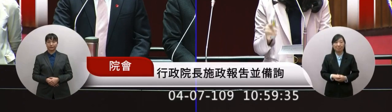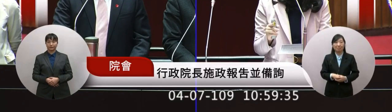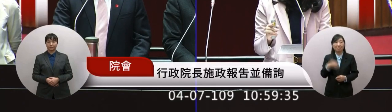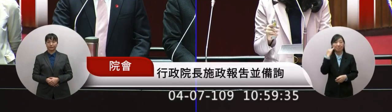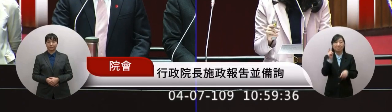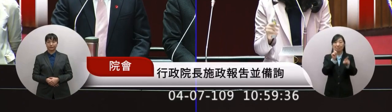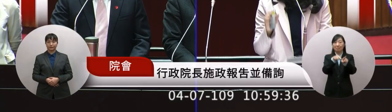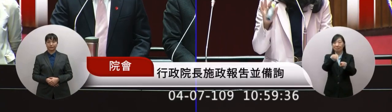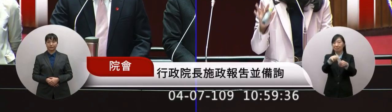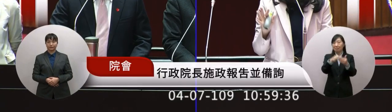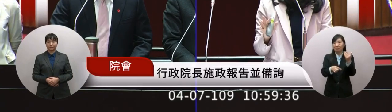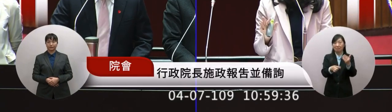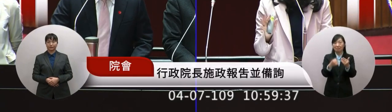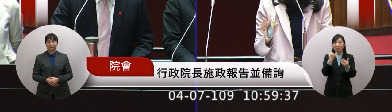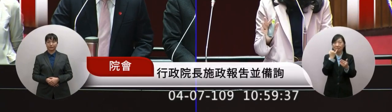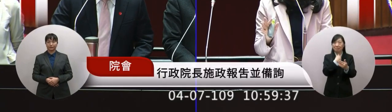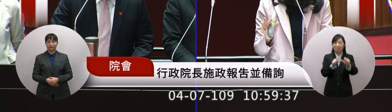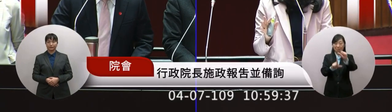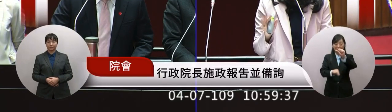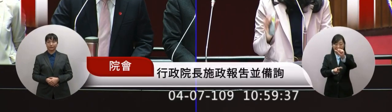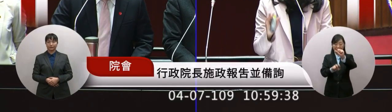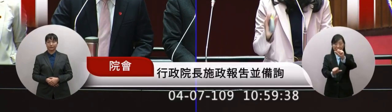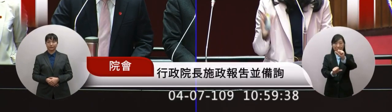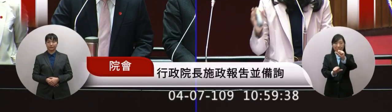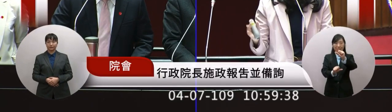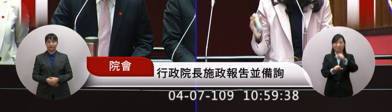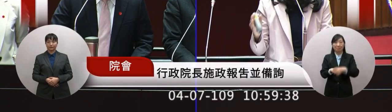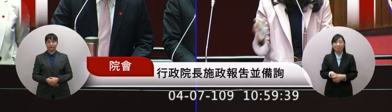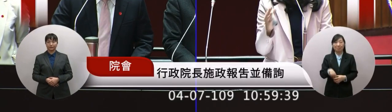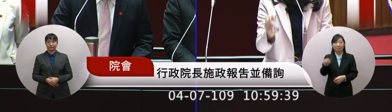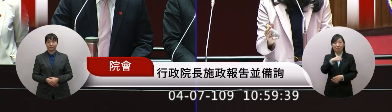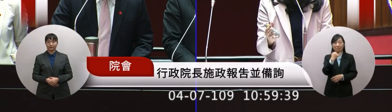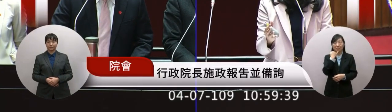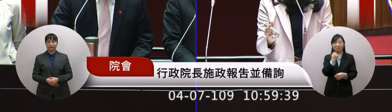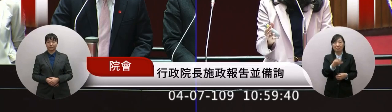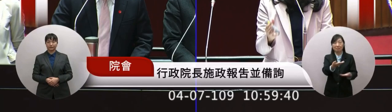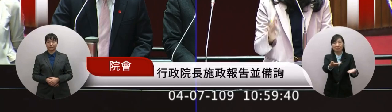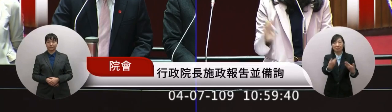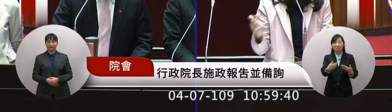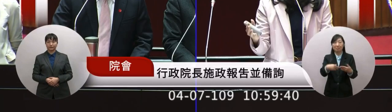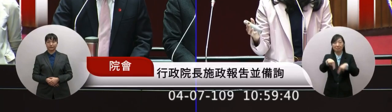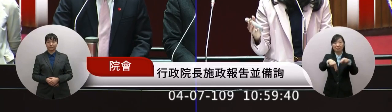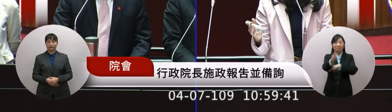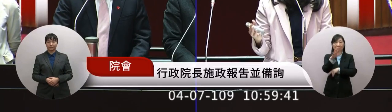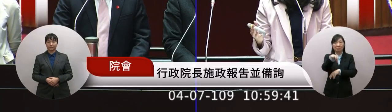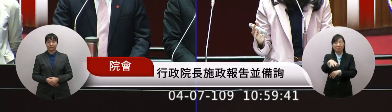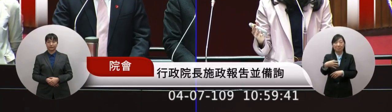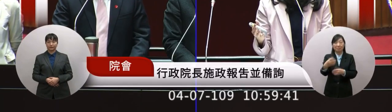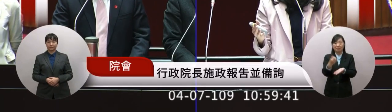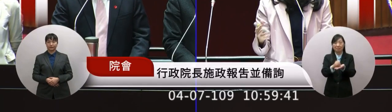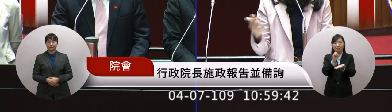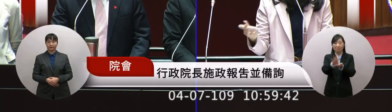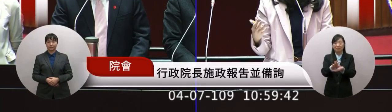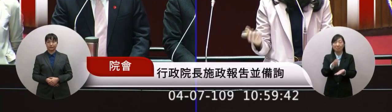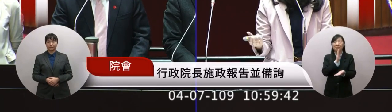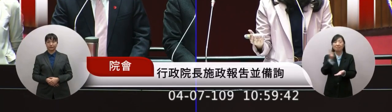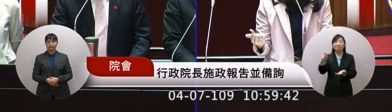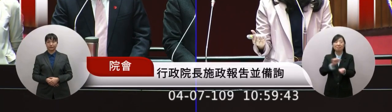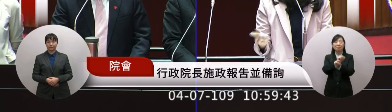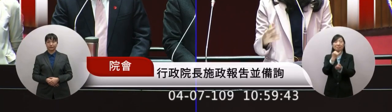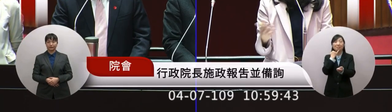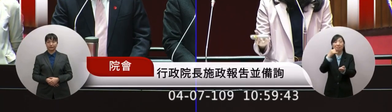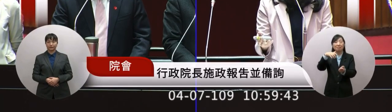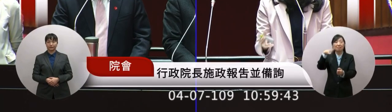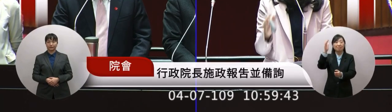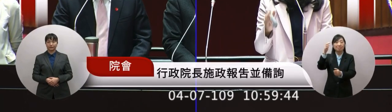照这个条例规定的话，可能要到5月25号，我们才会拿到我们行政院的报告。可是依据柯建铭总召的对记者会的说法